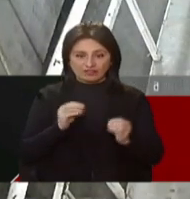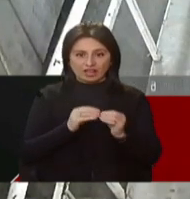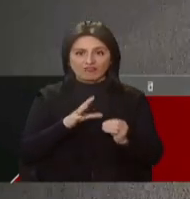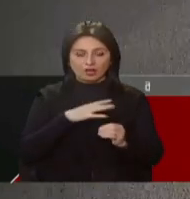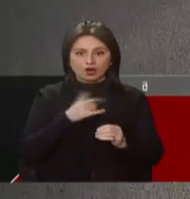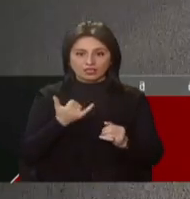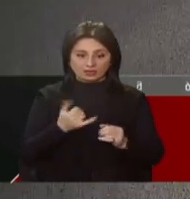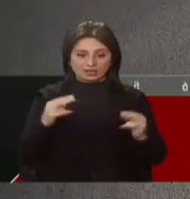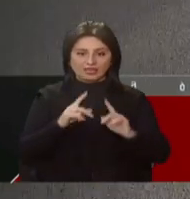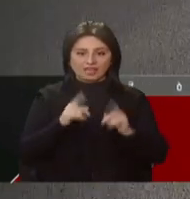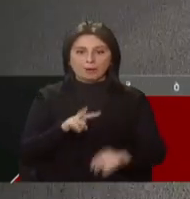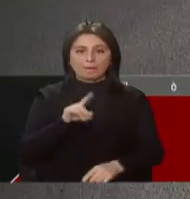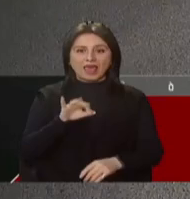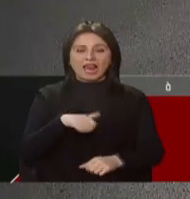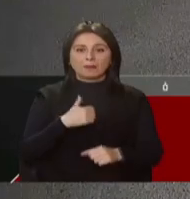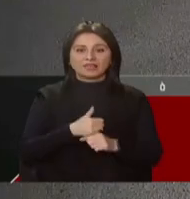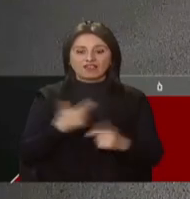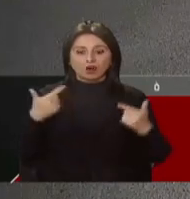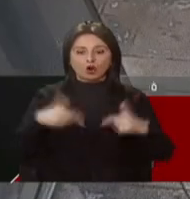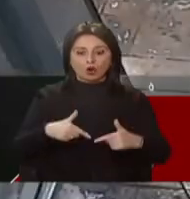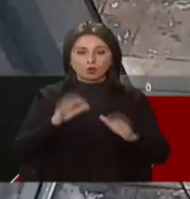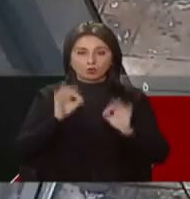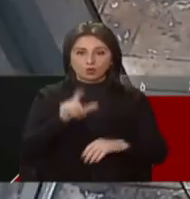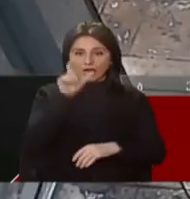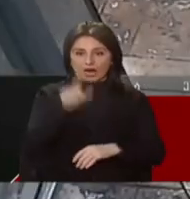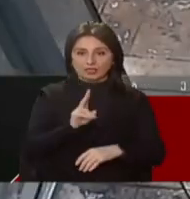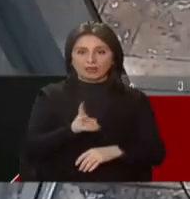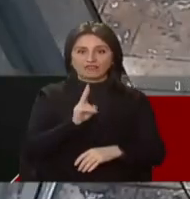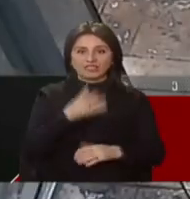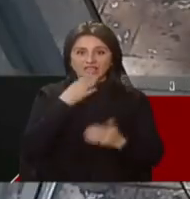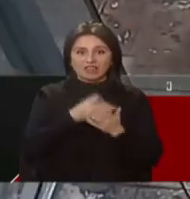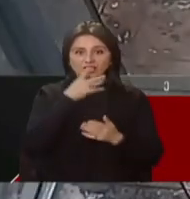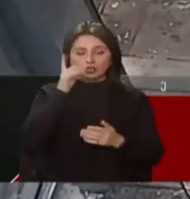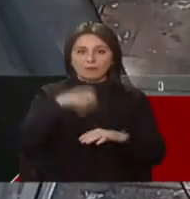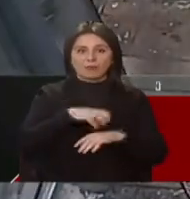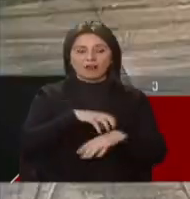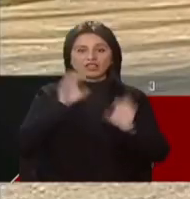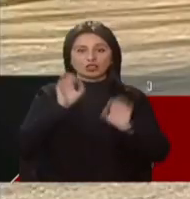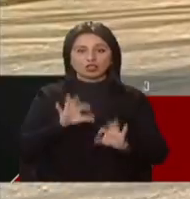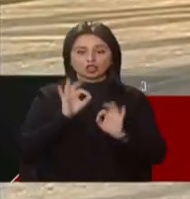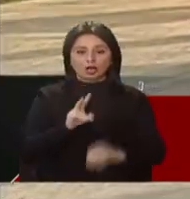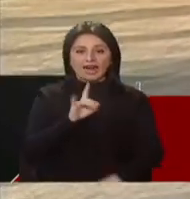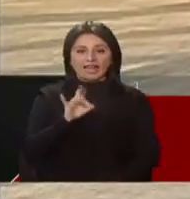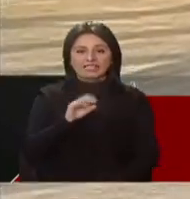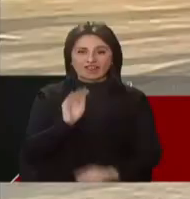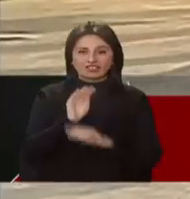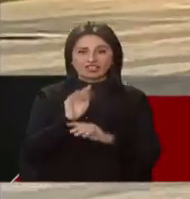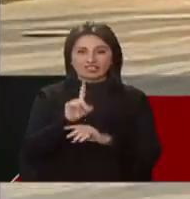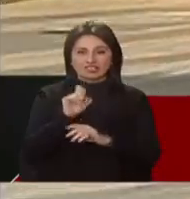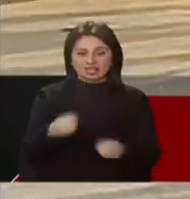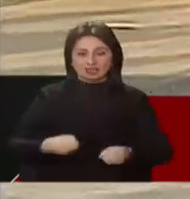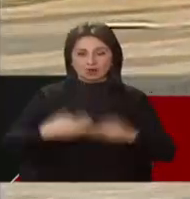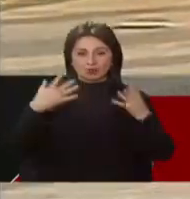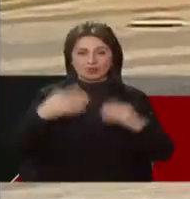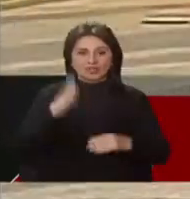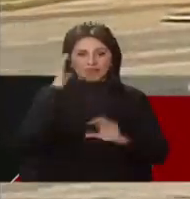დღეს იმენაც დაადასტურა რომ მელიას მთავარი კონკურენტი ახლა სწორედ ის ადამიანია ვინც თავის დროზე პარტიის თავმჯდომარე სწორედ Kezerashvilis კრიტიკის გამო